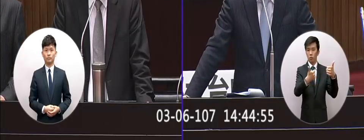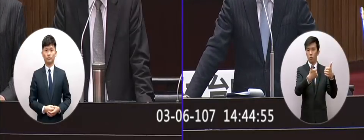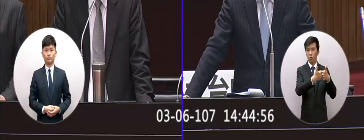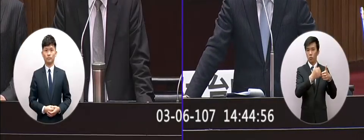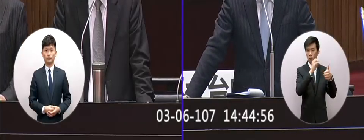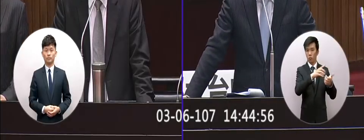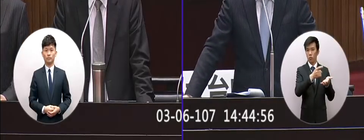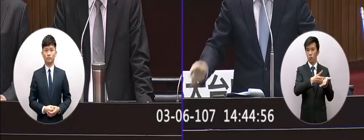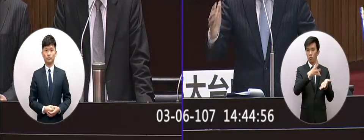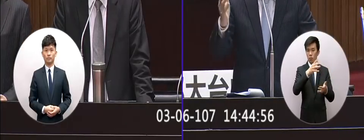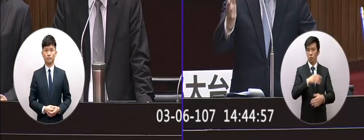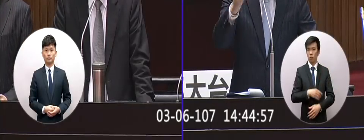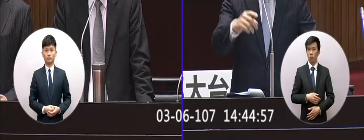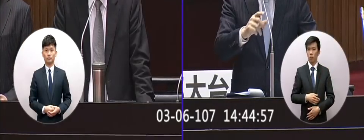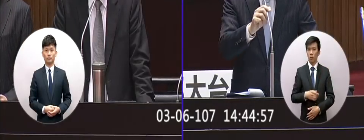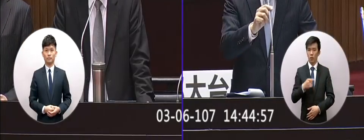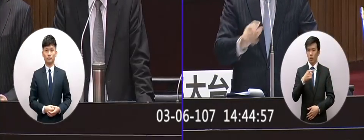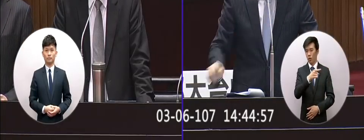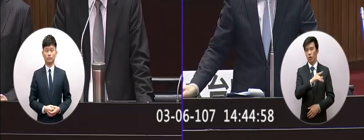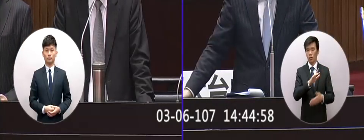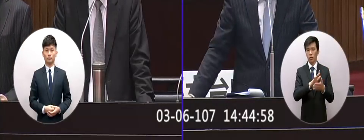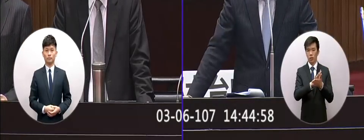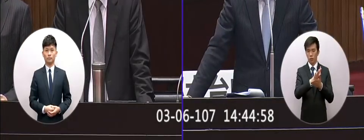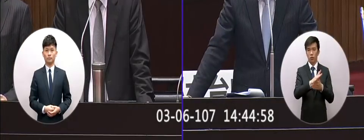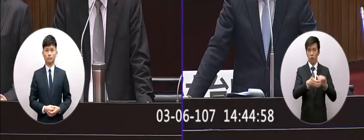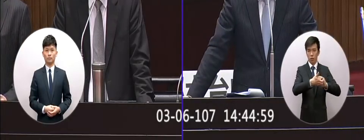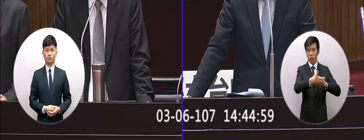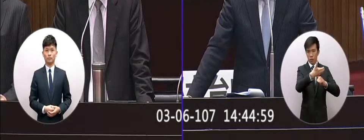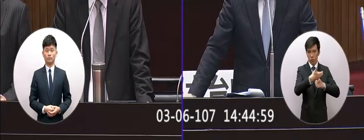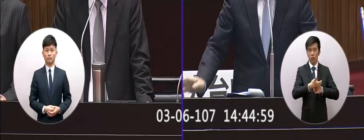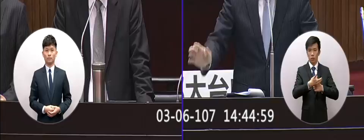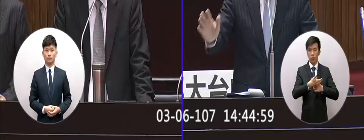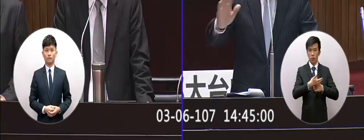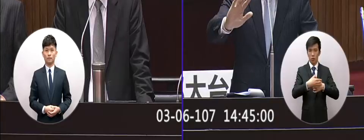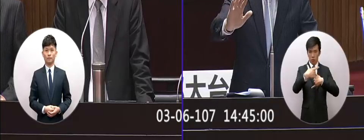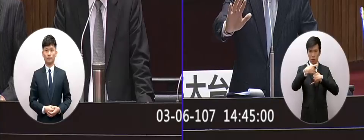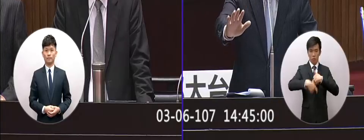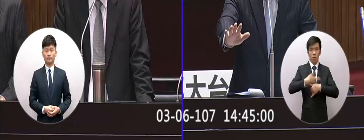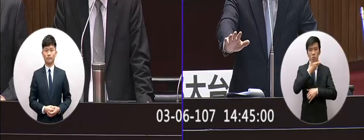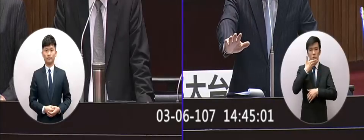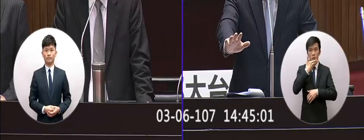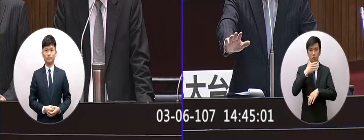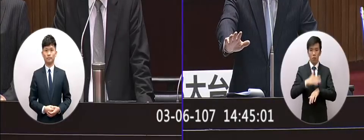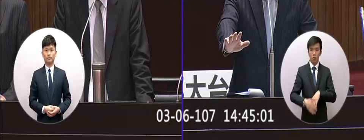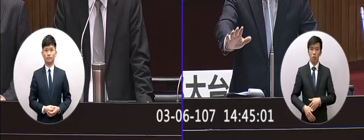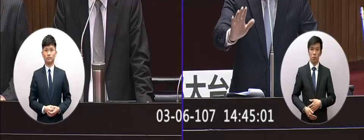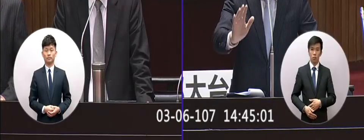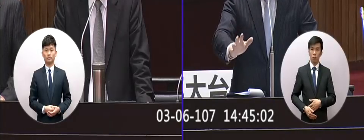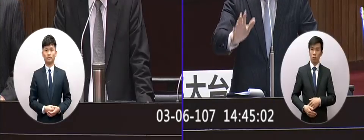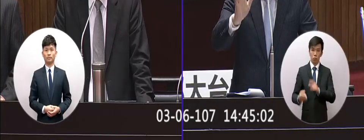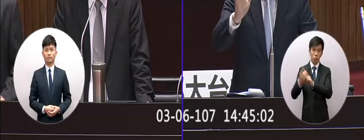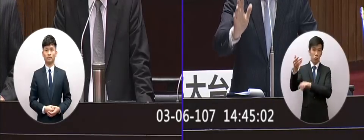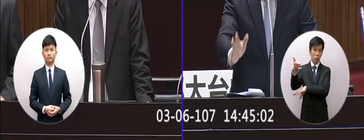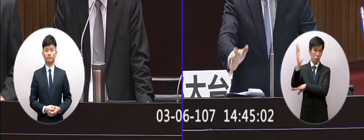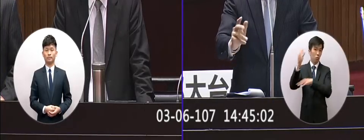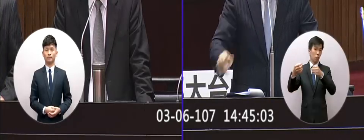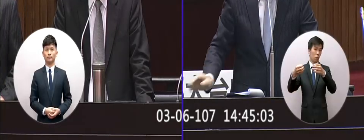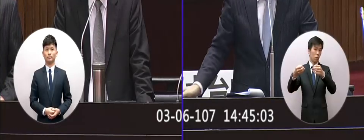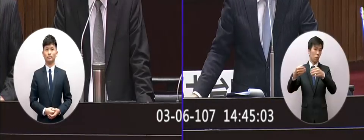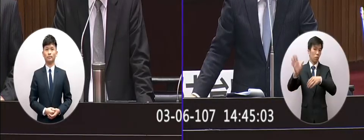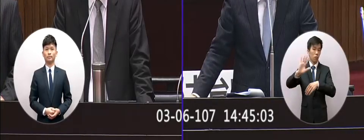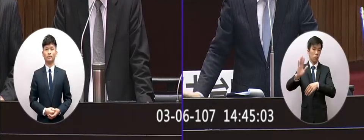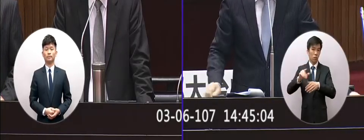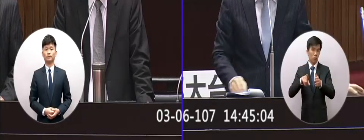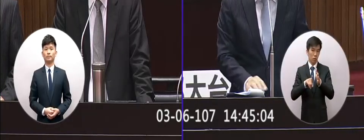招啊，他绝对给你国民待遇，而且不需要跟你政府谈，而且他绝对针